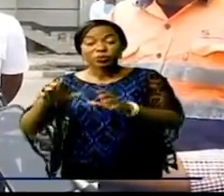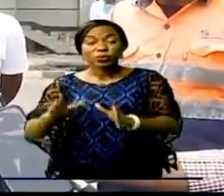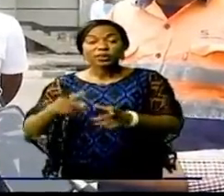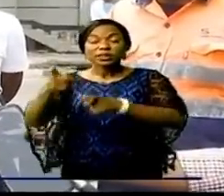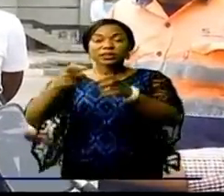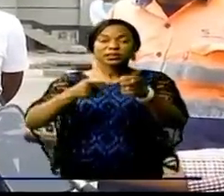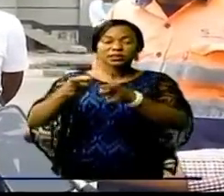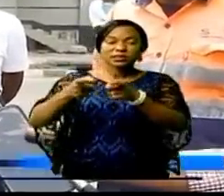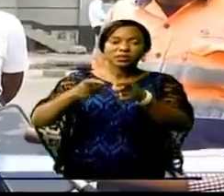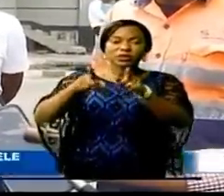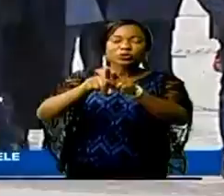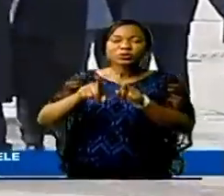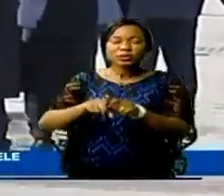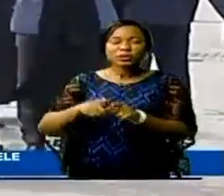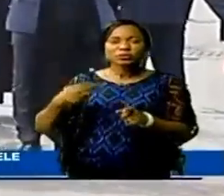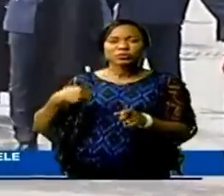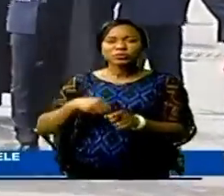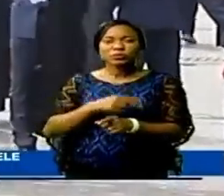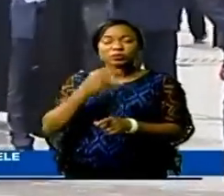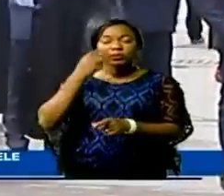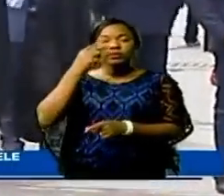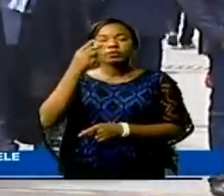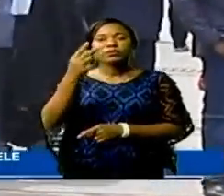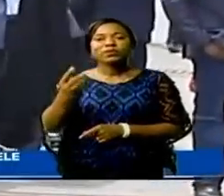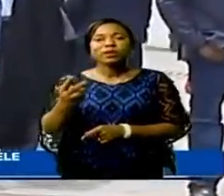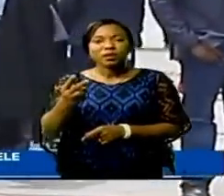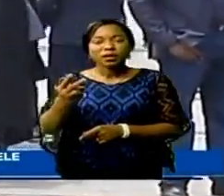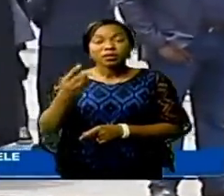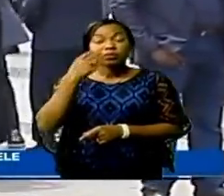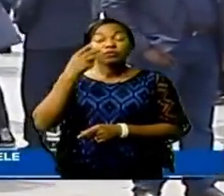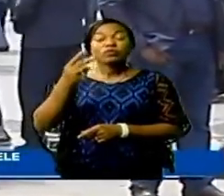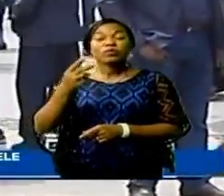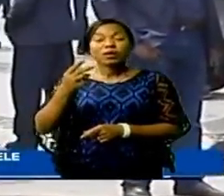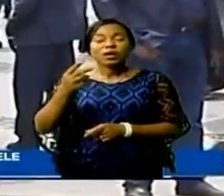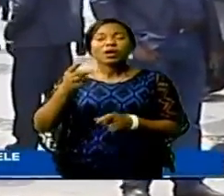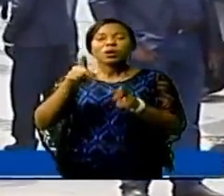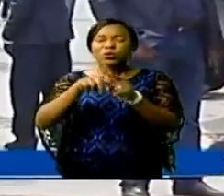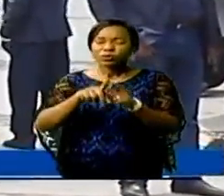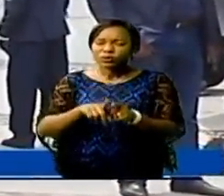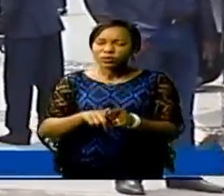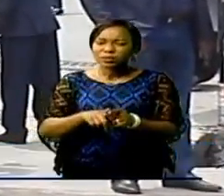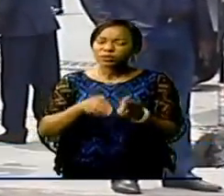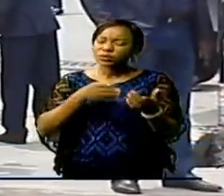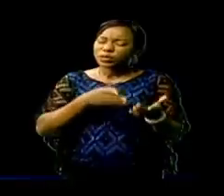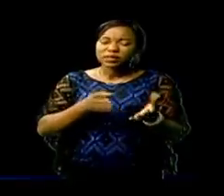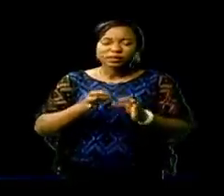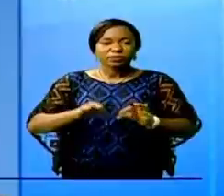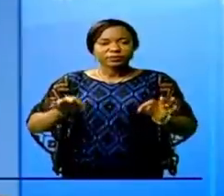dirige. Et nous sommes en train de voir, de nous voir mourir sans aide, sans rien.